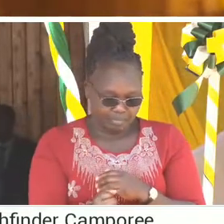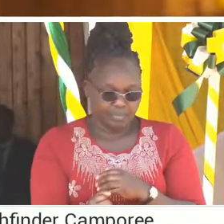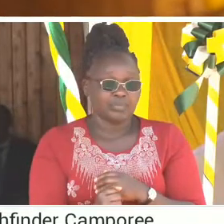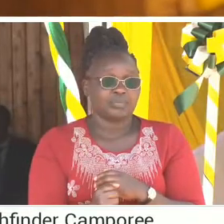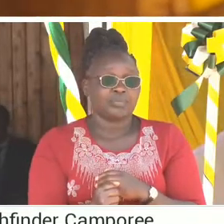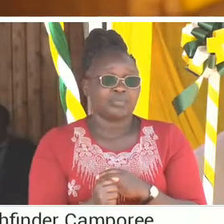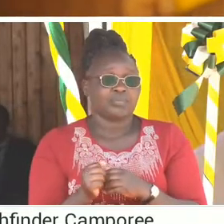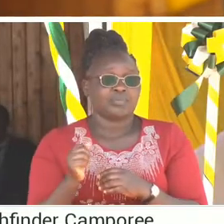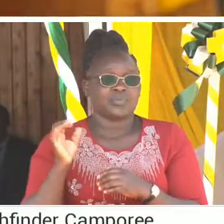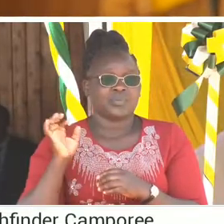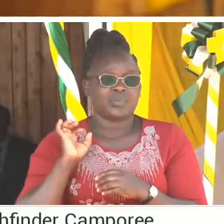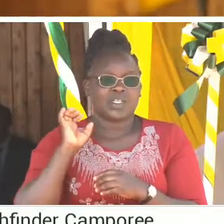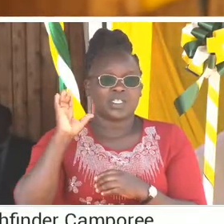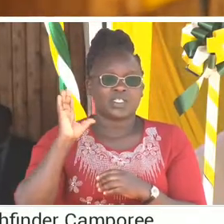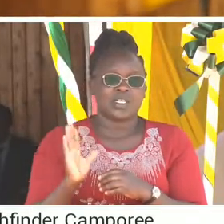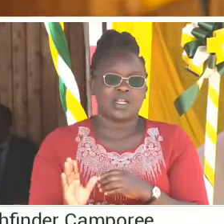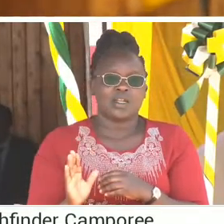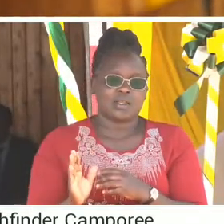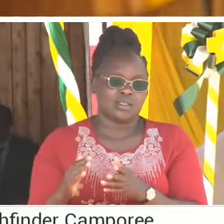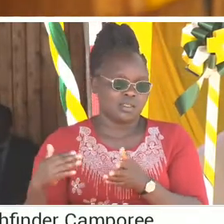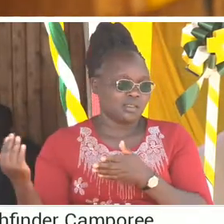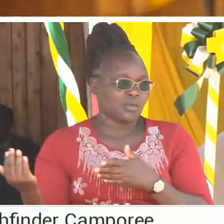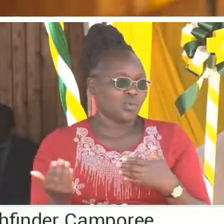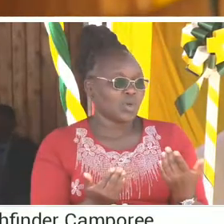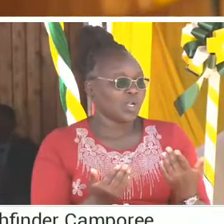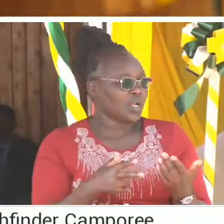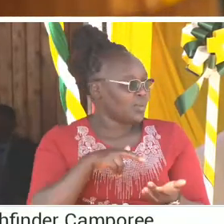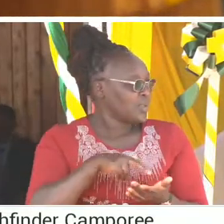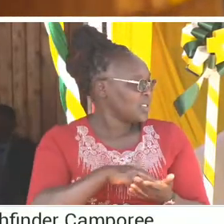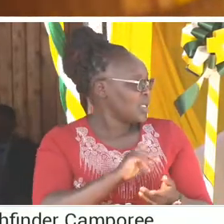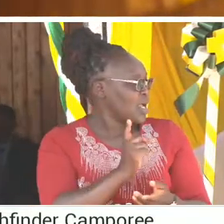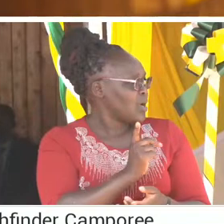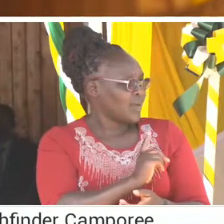msimame, wazee wa makanisa mahali mulipo,